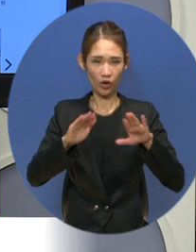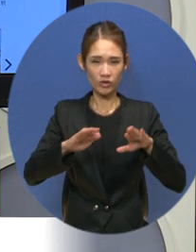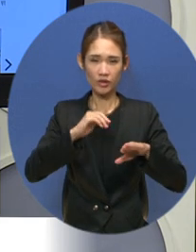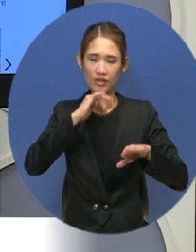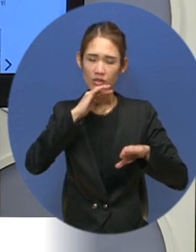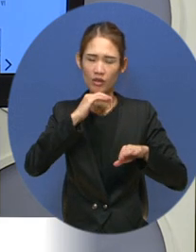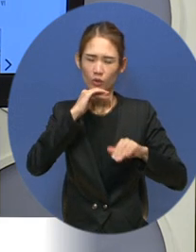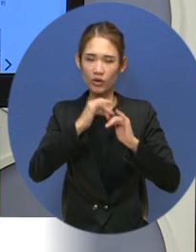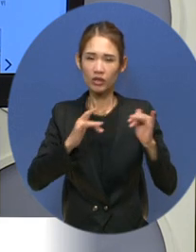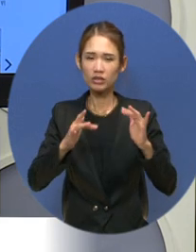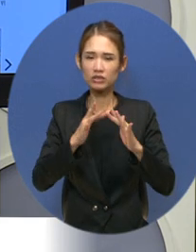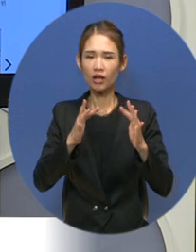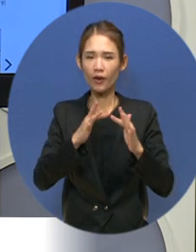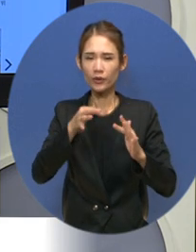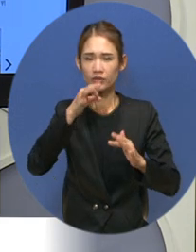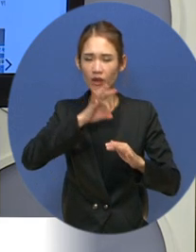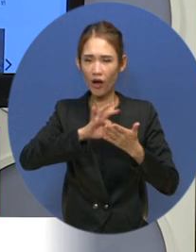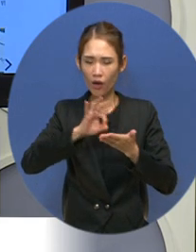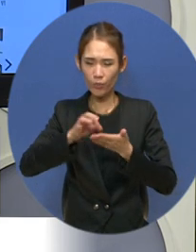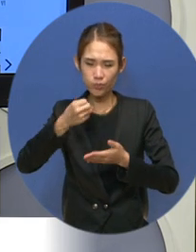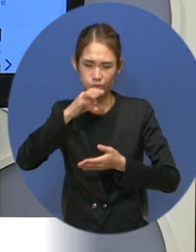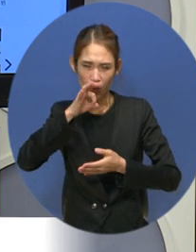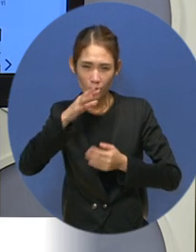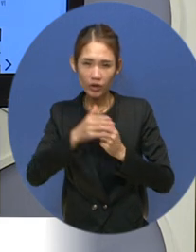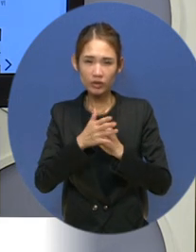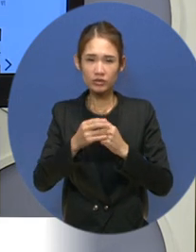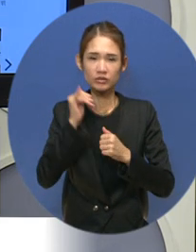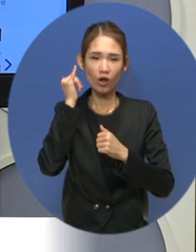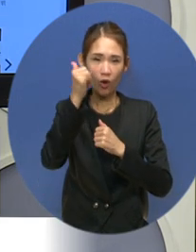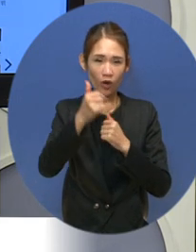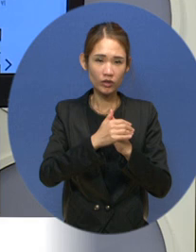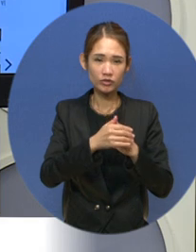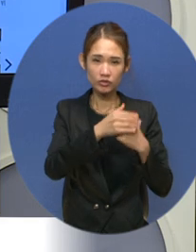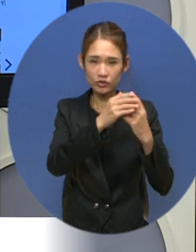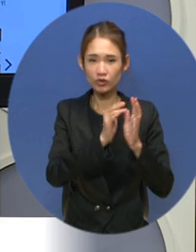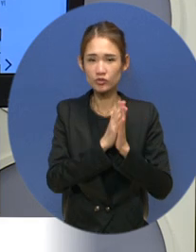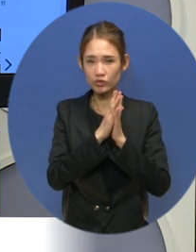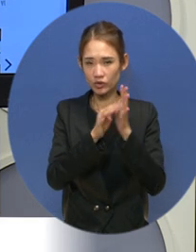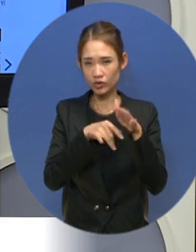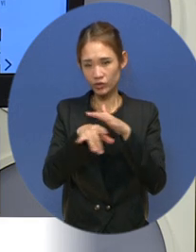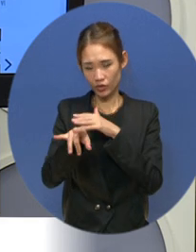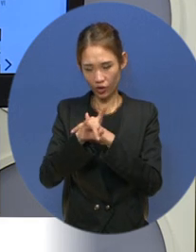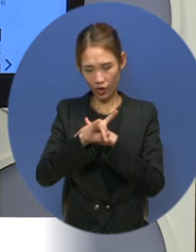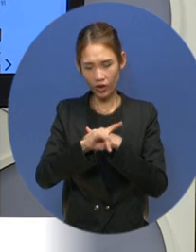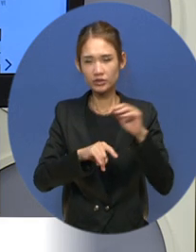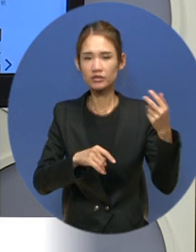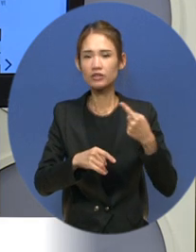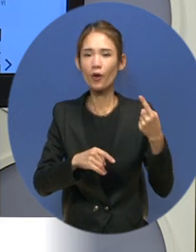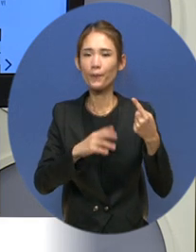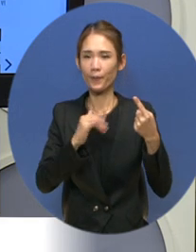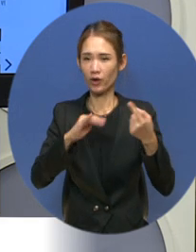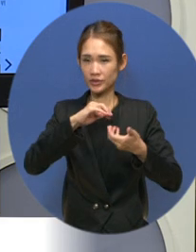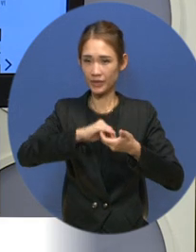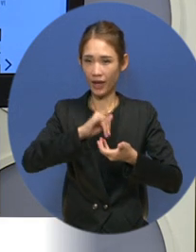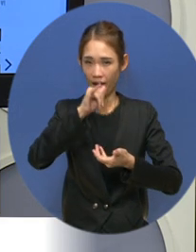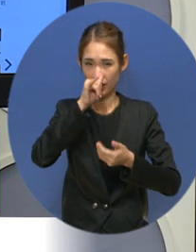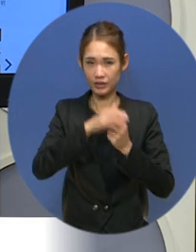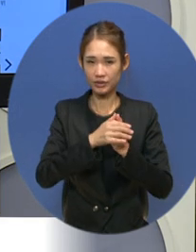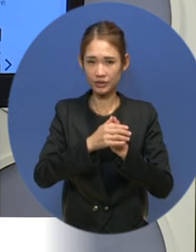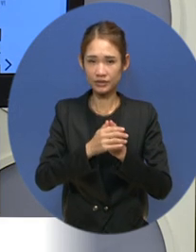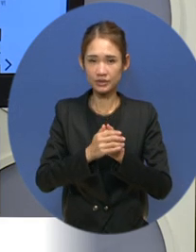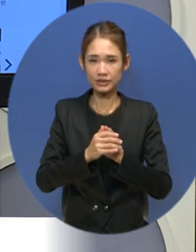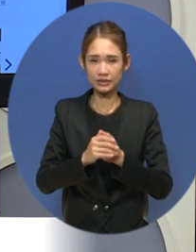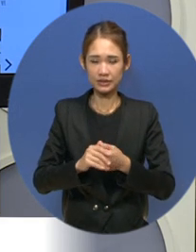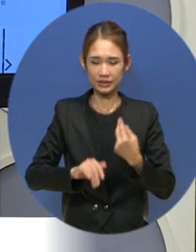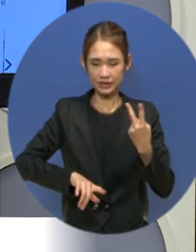인터넷 사용이 불가능한 인원 비율을 감안해 전화 접수는 선착순 1,000명 으로 제안합니다 예매에 이틀째인